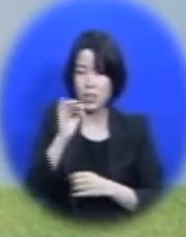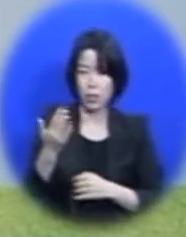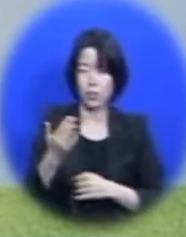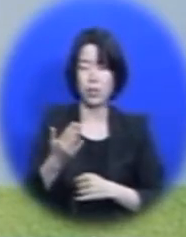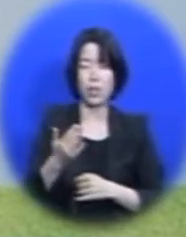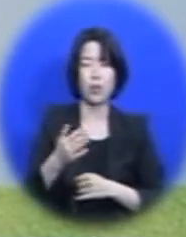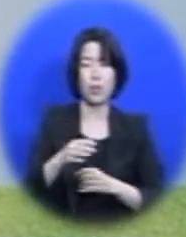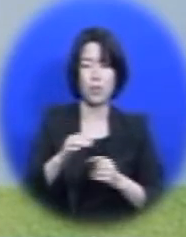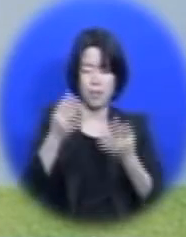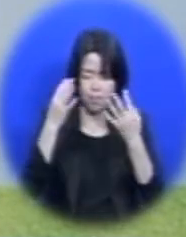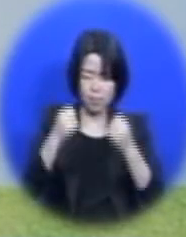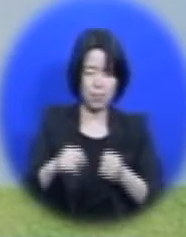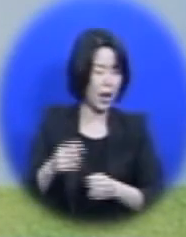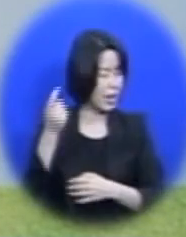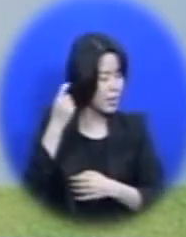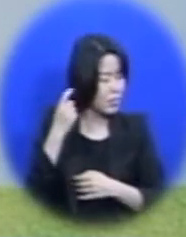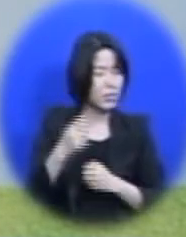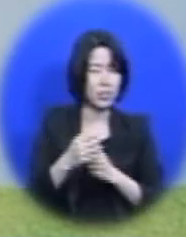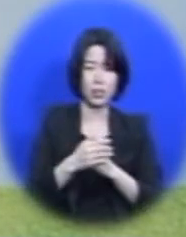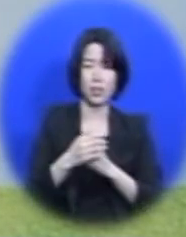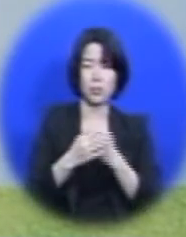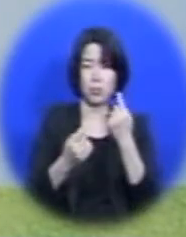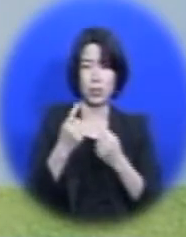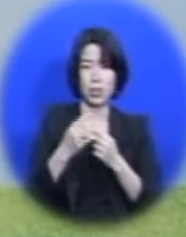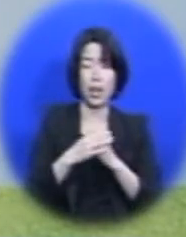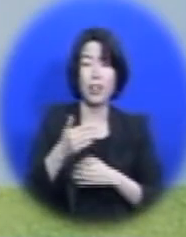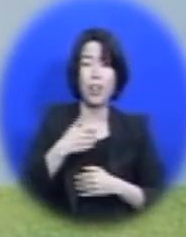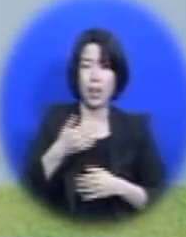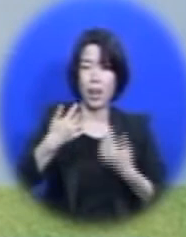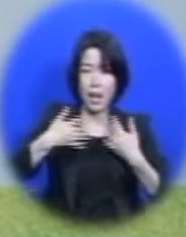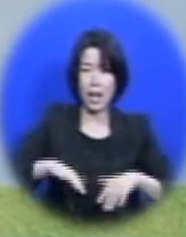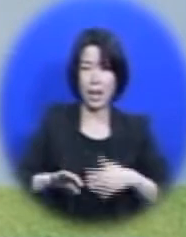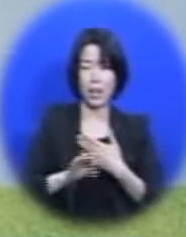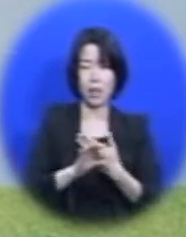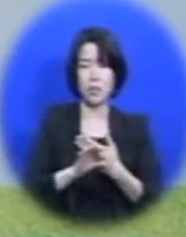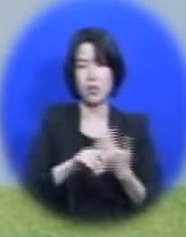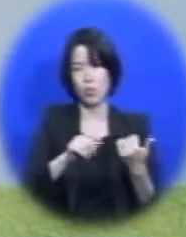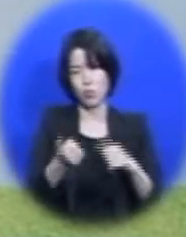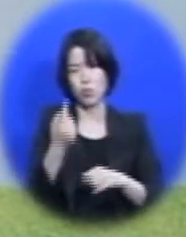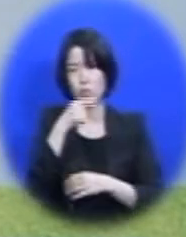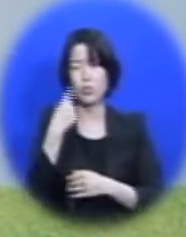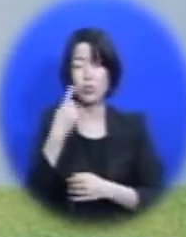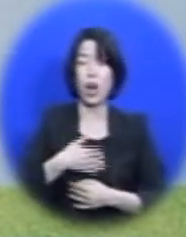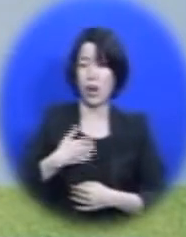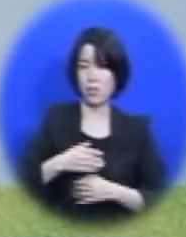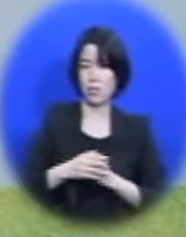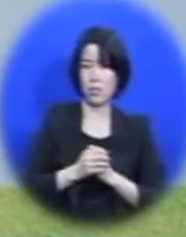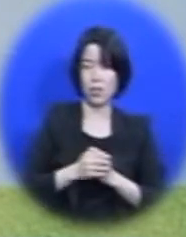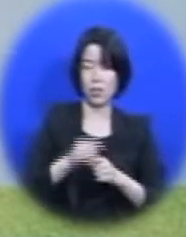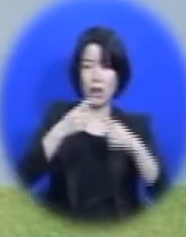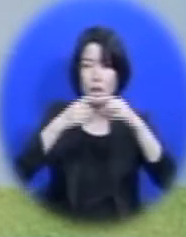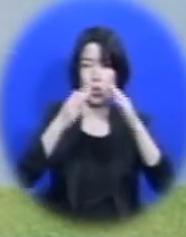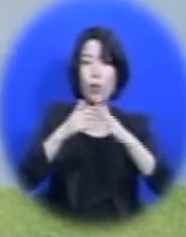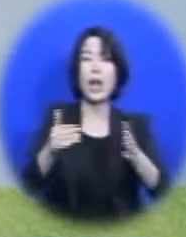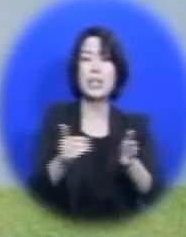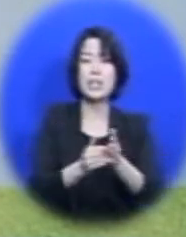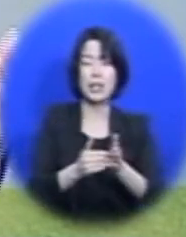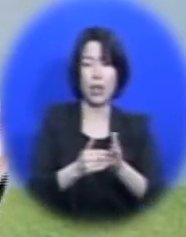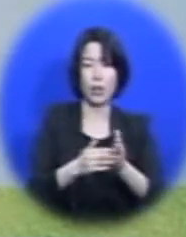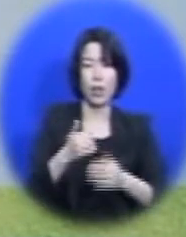된다고 하도 말을 듣다 보니까 제가 약하면 그러면 죽는 줄 알았어요. 교회는 끝나고